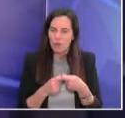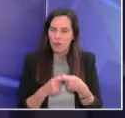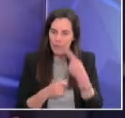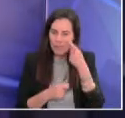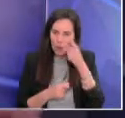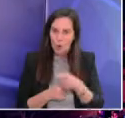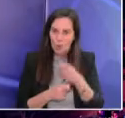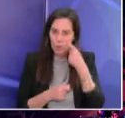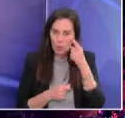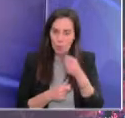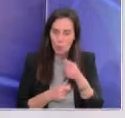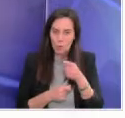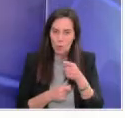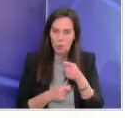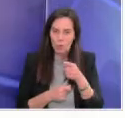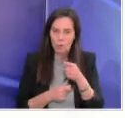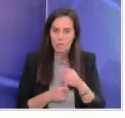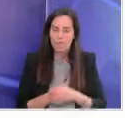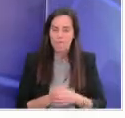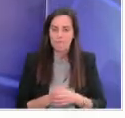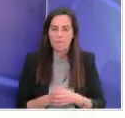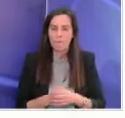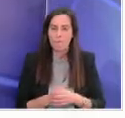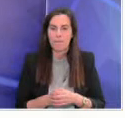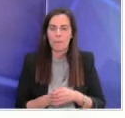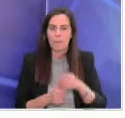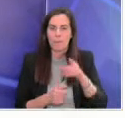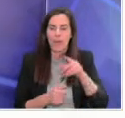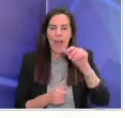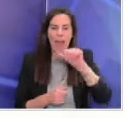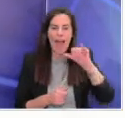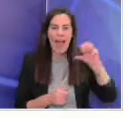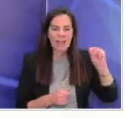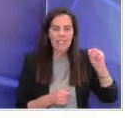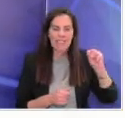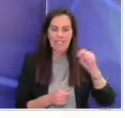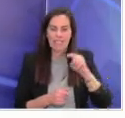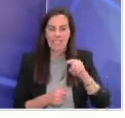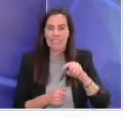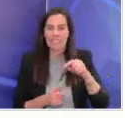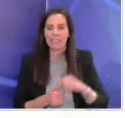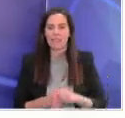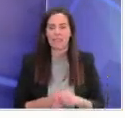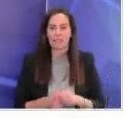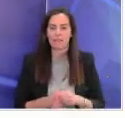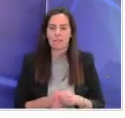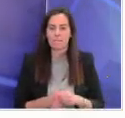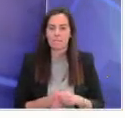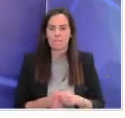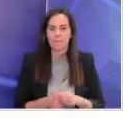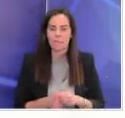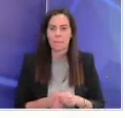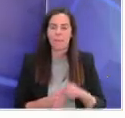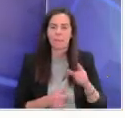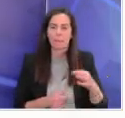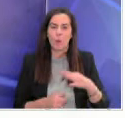מסך. אייס עשו צילום מסך לפני שהם... אייס זה רשת, כאילו זה אתר כזה, הברנג'ה. פרסום, ברנצ'ה. הנה קורבן